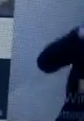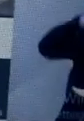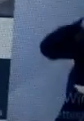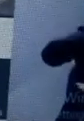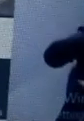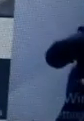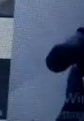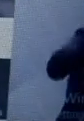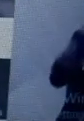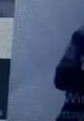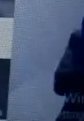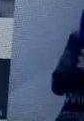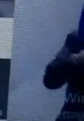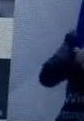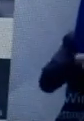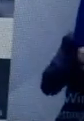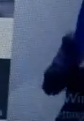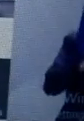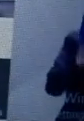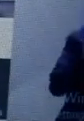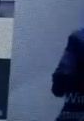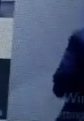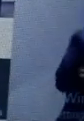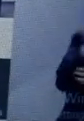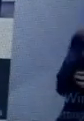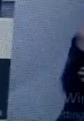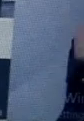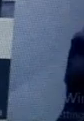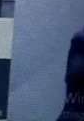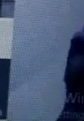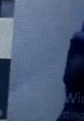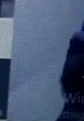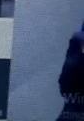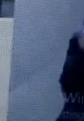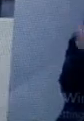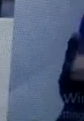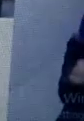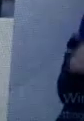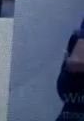sanitizer merupakan kebiasaan baru yang mesti kita terus amalkan.